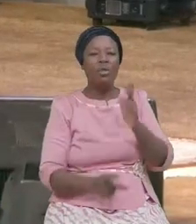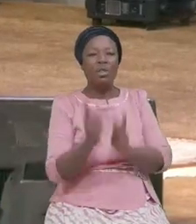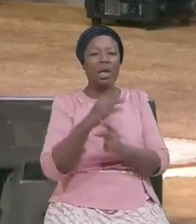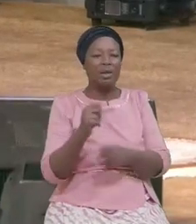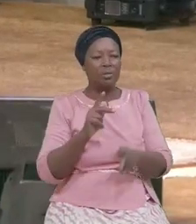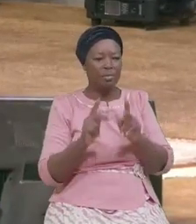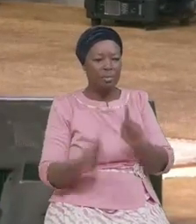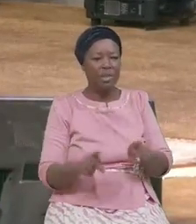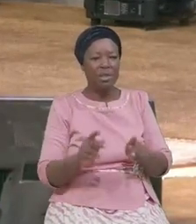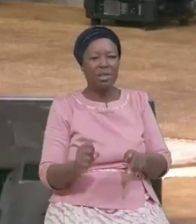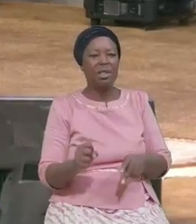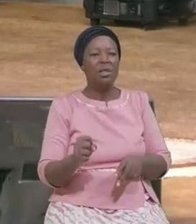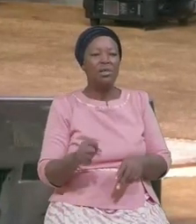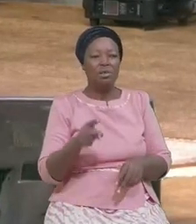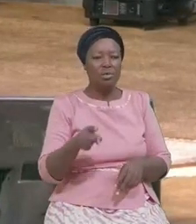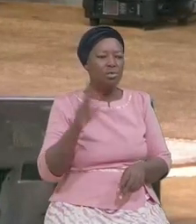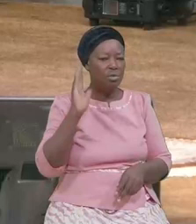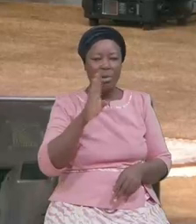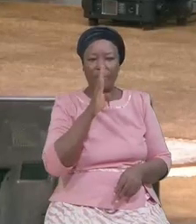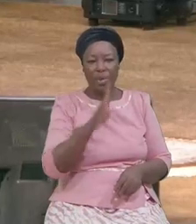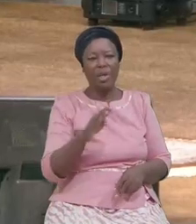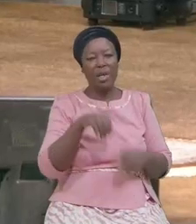piété doivent être saintes.